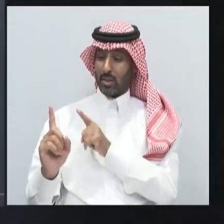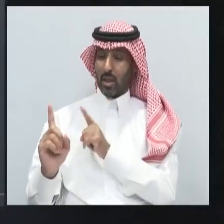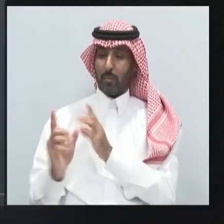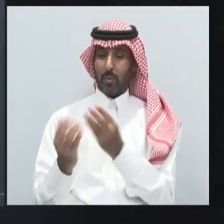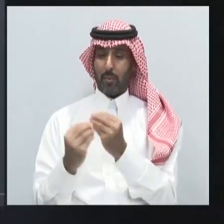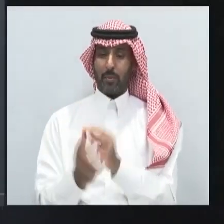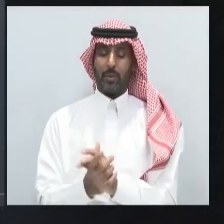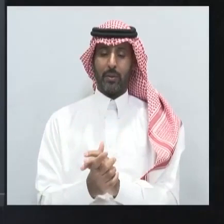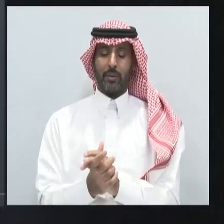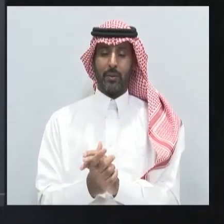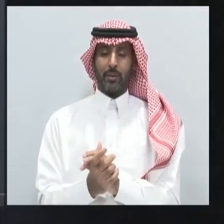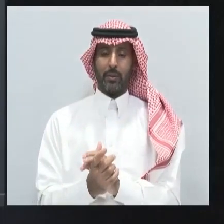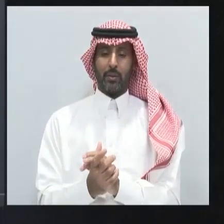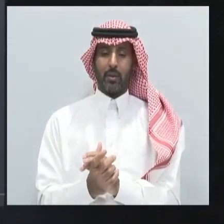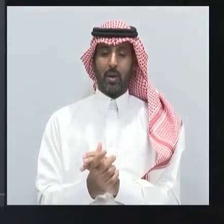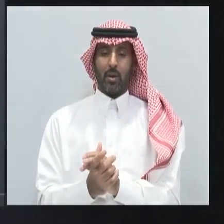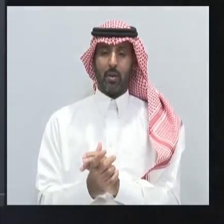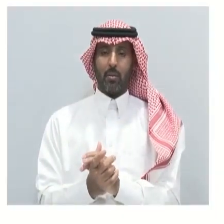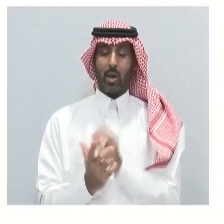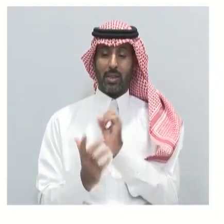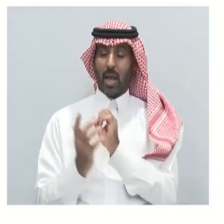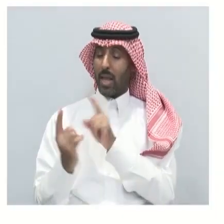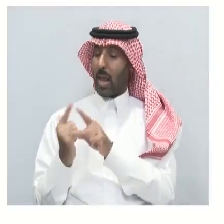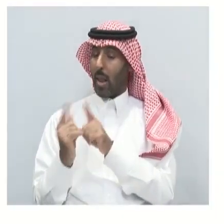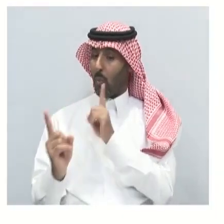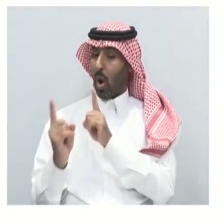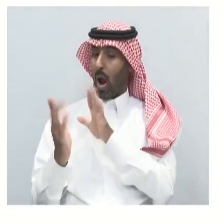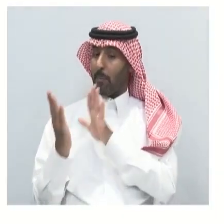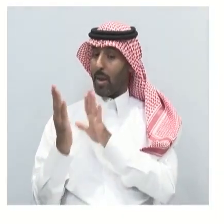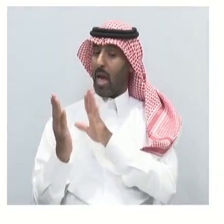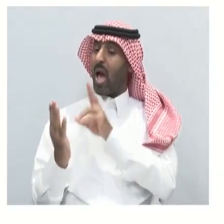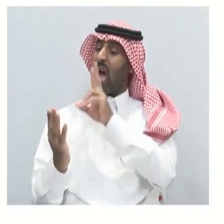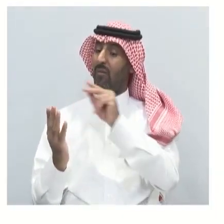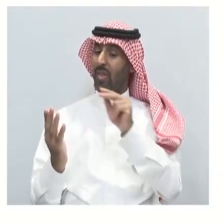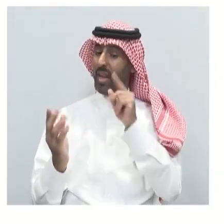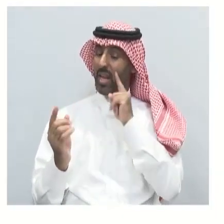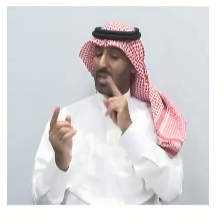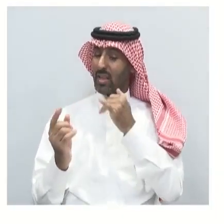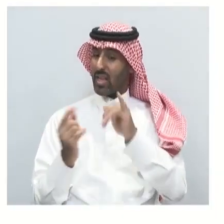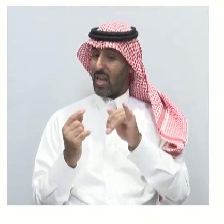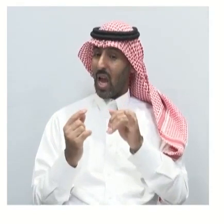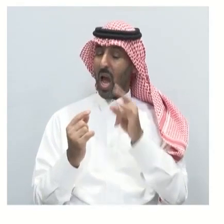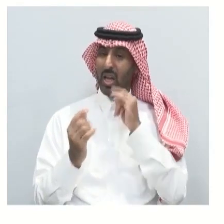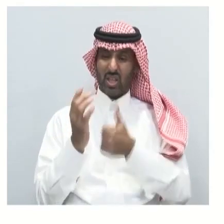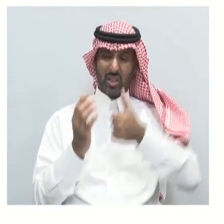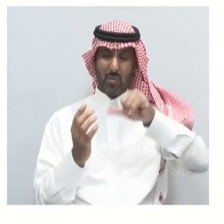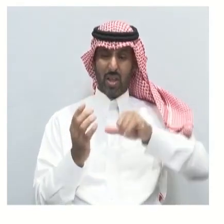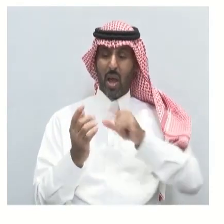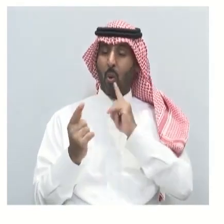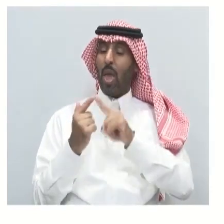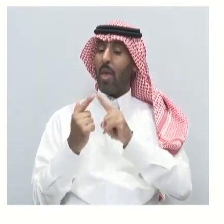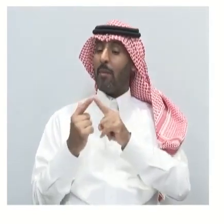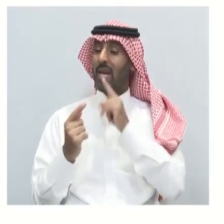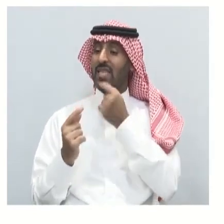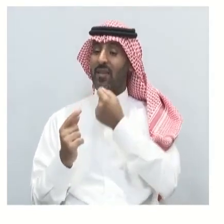على معلومات مميزات المقابله انها تعتبر افضل اداه الاختبار وتقويم الصفات الشخصيه